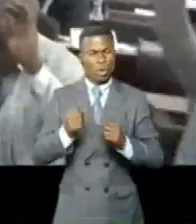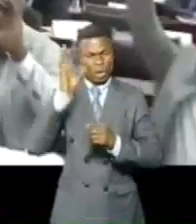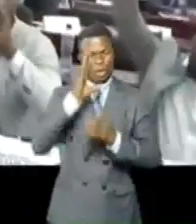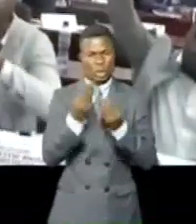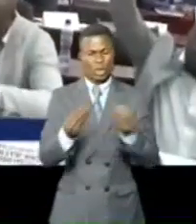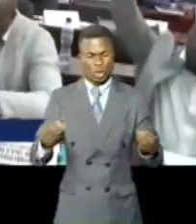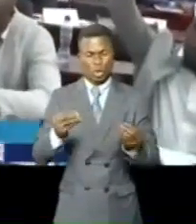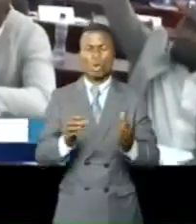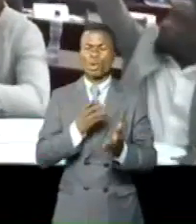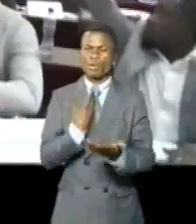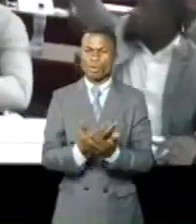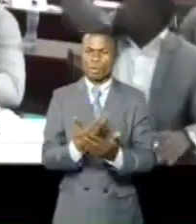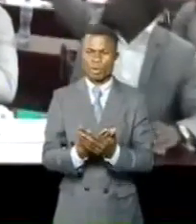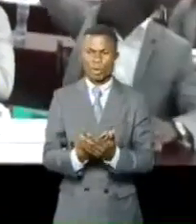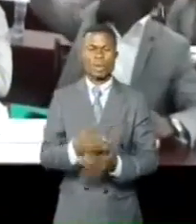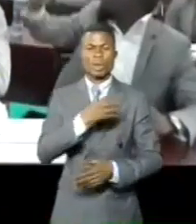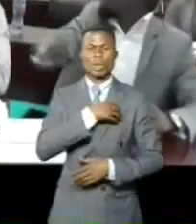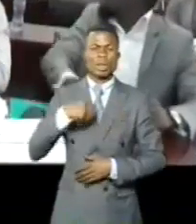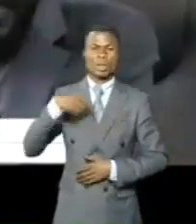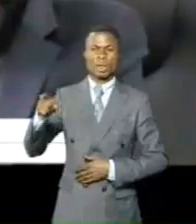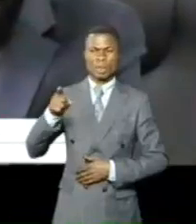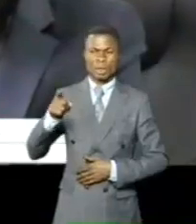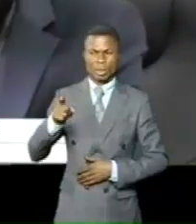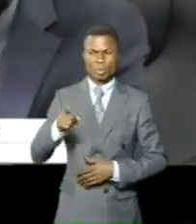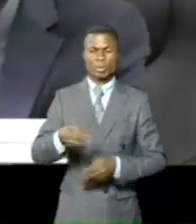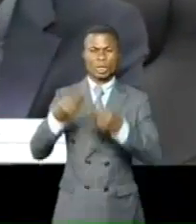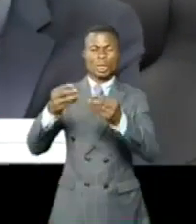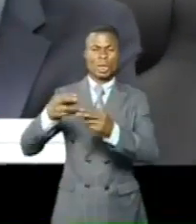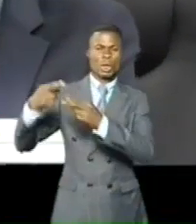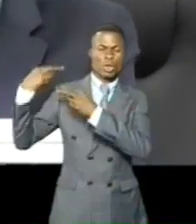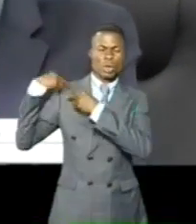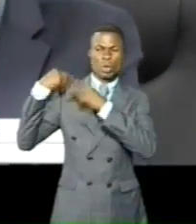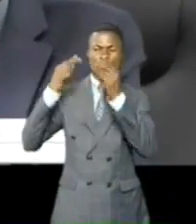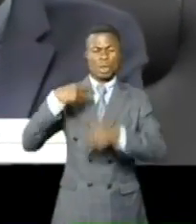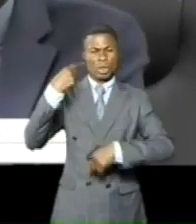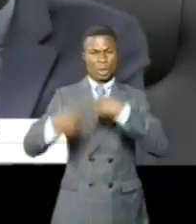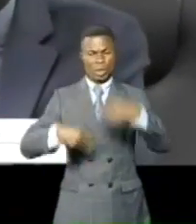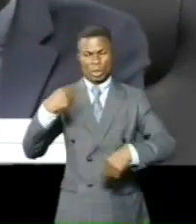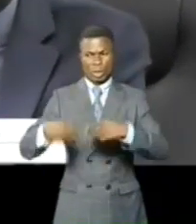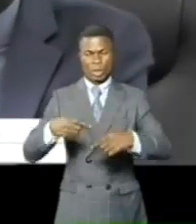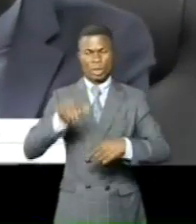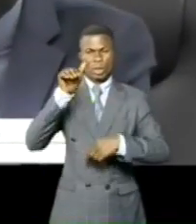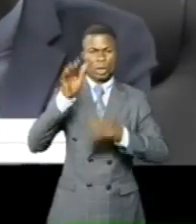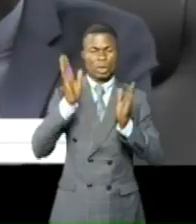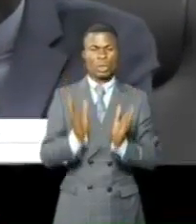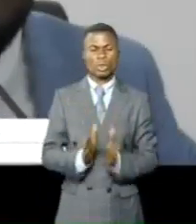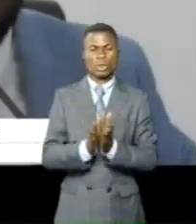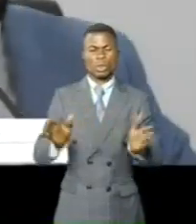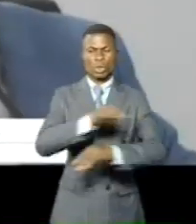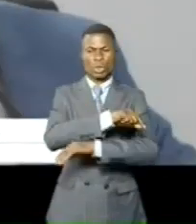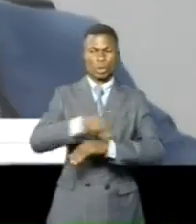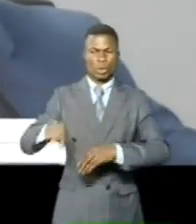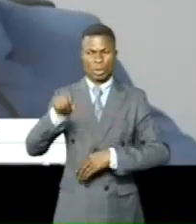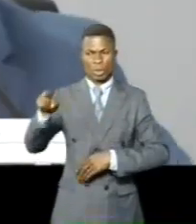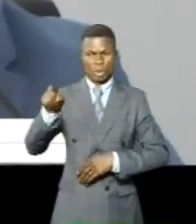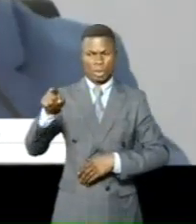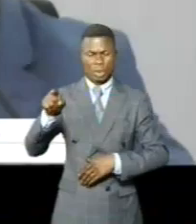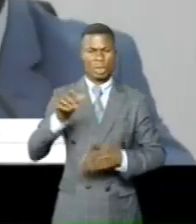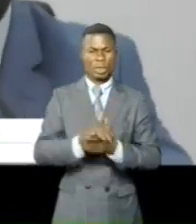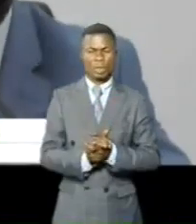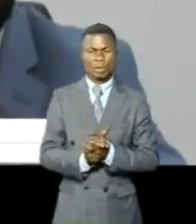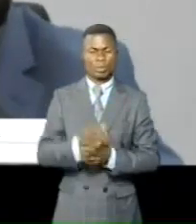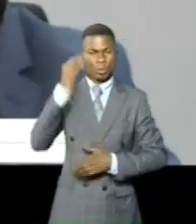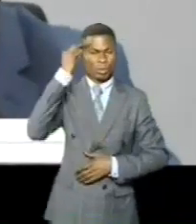solutions idoines, Moussa Mondo a laissé la supervision des discussions au directeur des cabinets Sabra Mpoyi